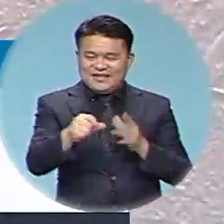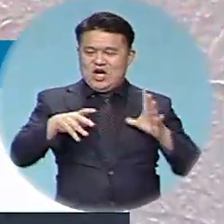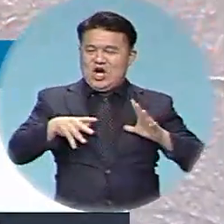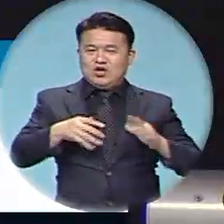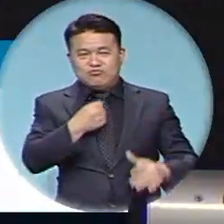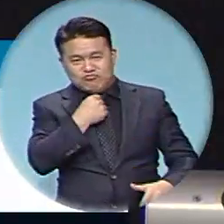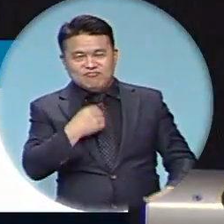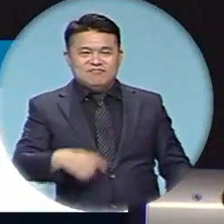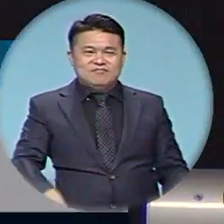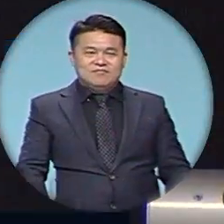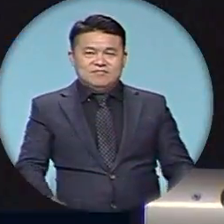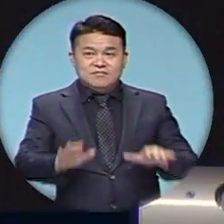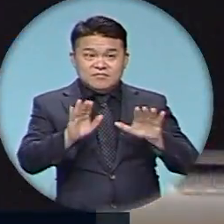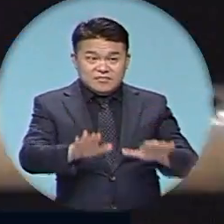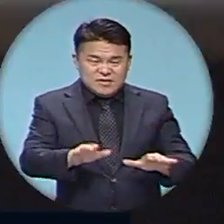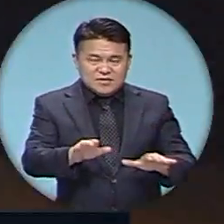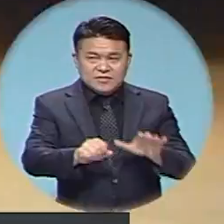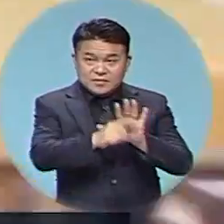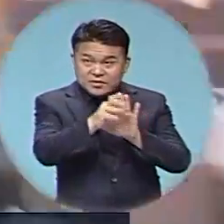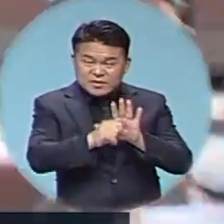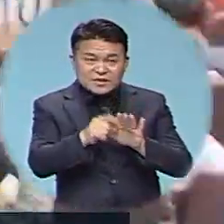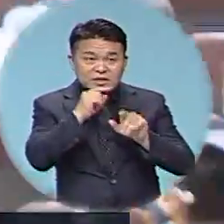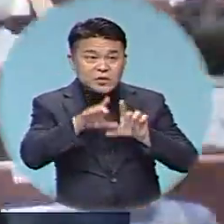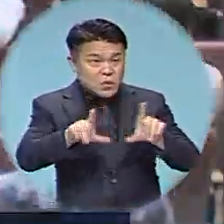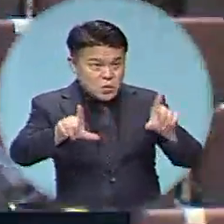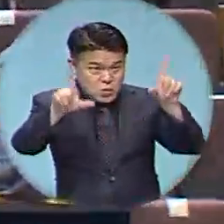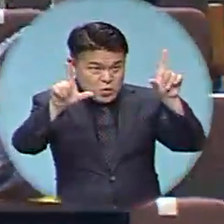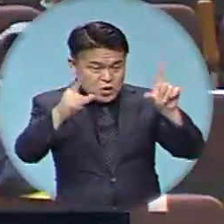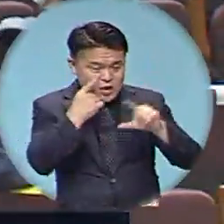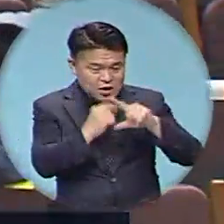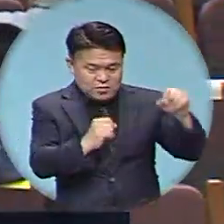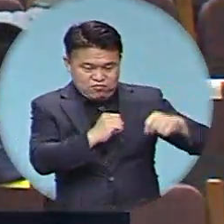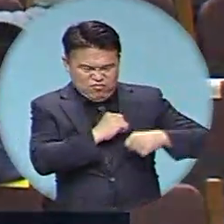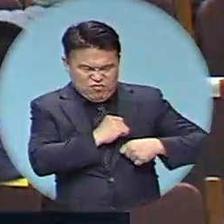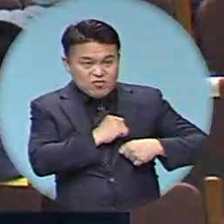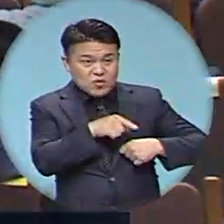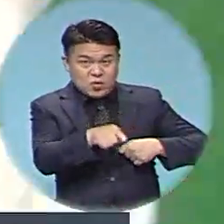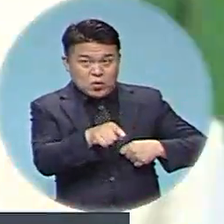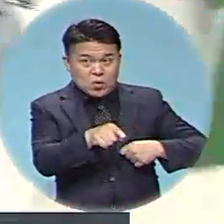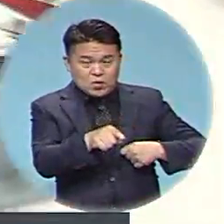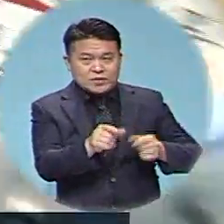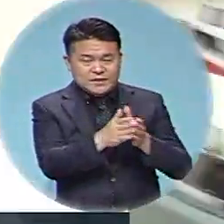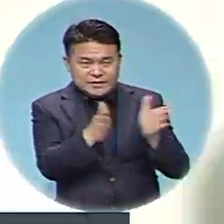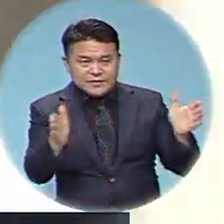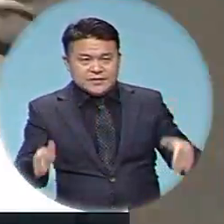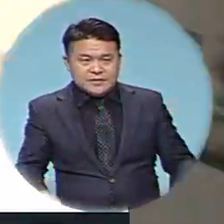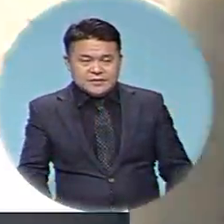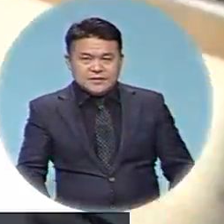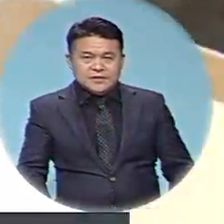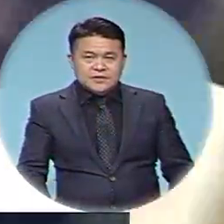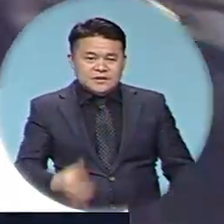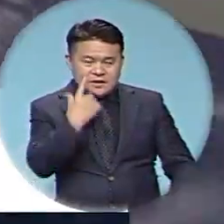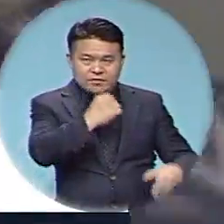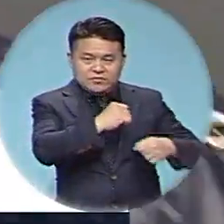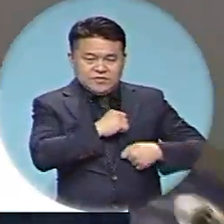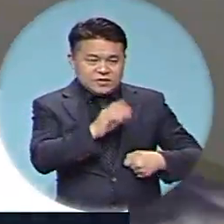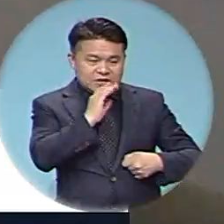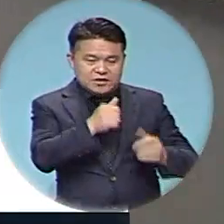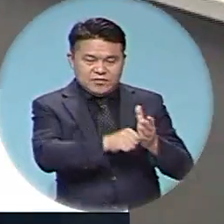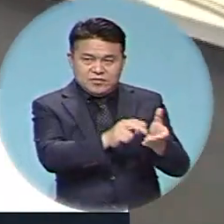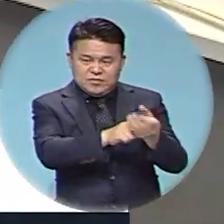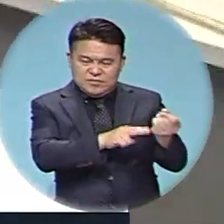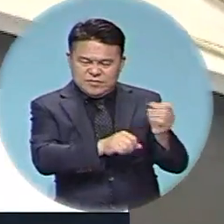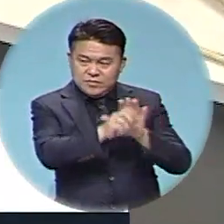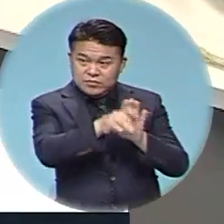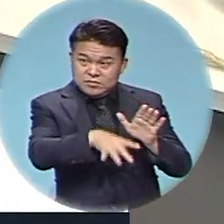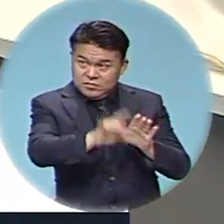元乗組員とちょっと年に1回ぐらい会うので自慢したいなと。 이번 경매는 지난 일요일 일본 방위성이 개최했습니다. 자위대의 실제 장비 경매는 이번이